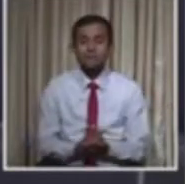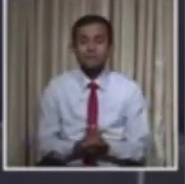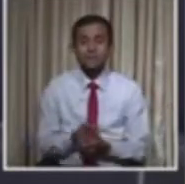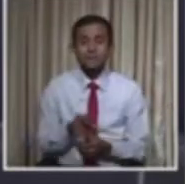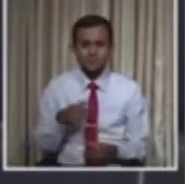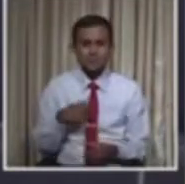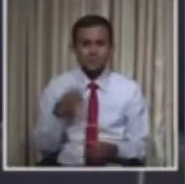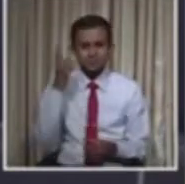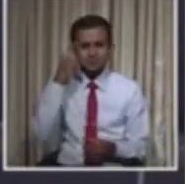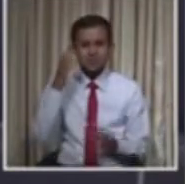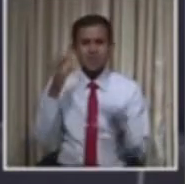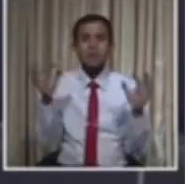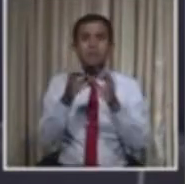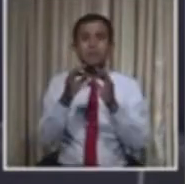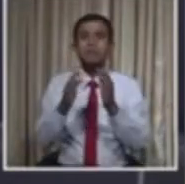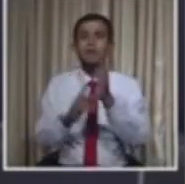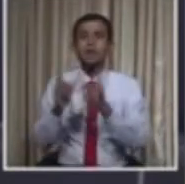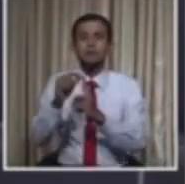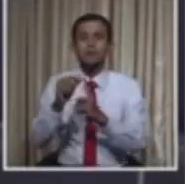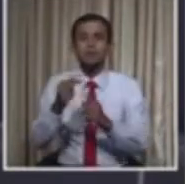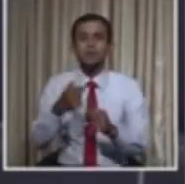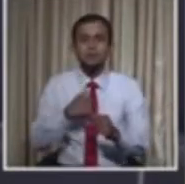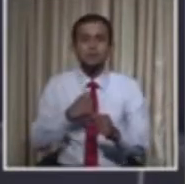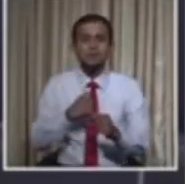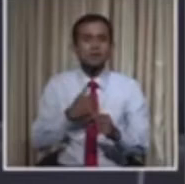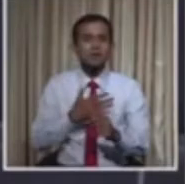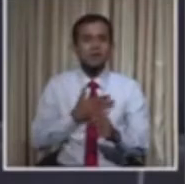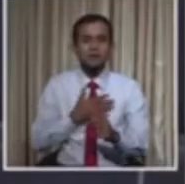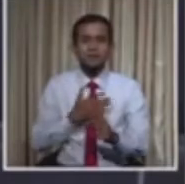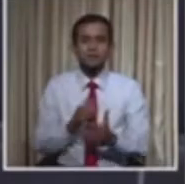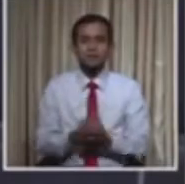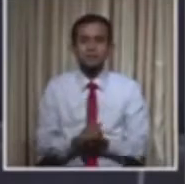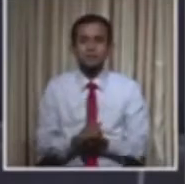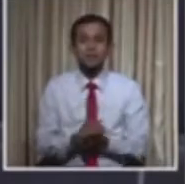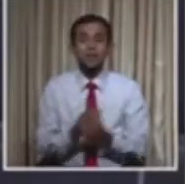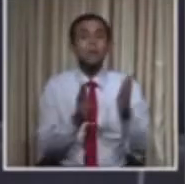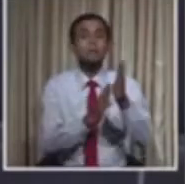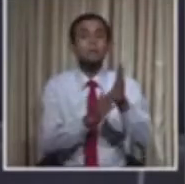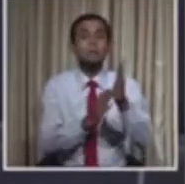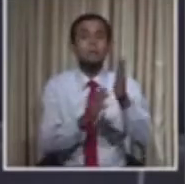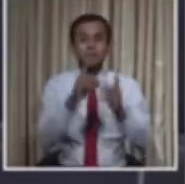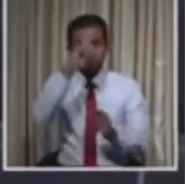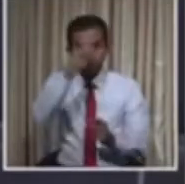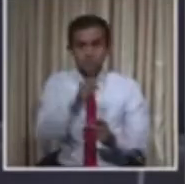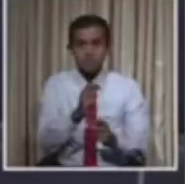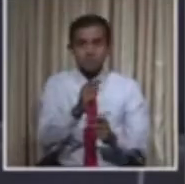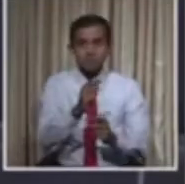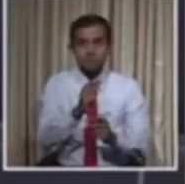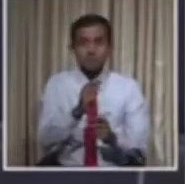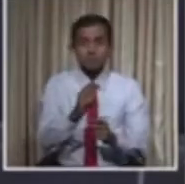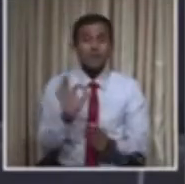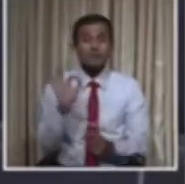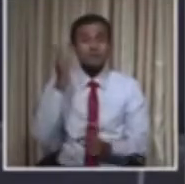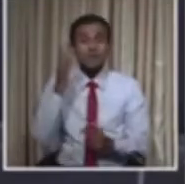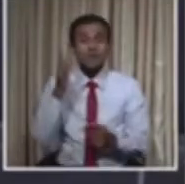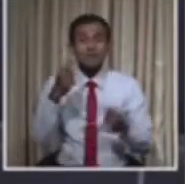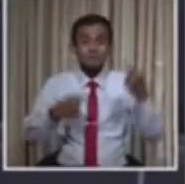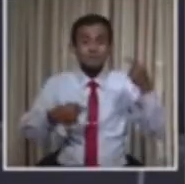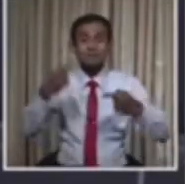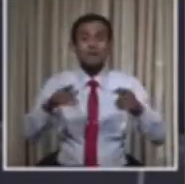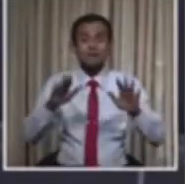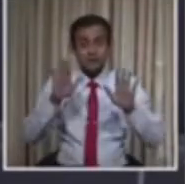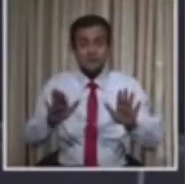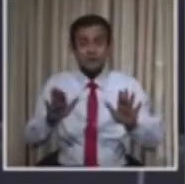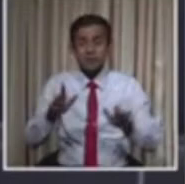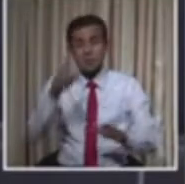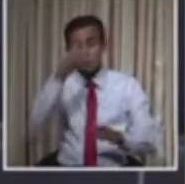මට මතකයි බන්දලකෝන මැතිතුමම අපේ මහින්දානන්ද මැතිතුමාලා ඒ විශේෂ විවාදේ එනතුරු